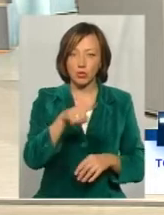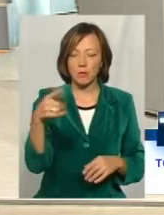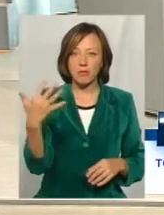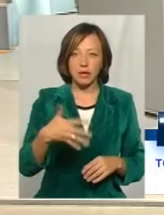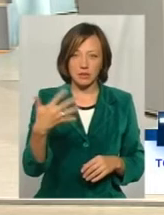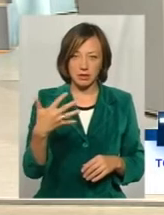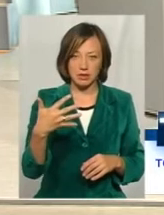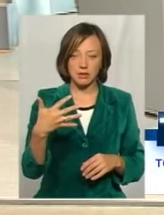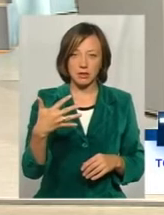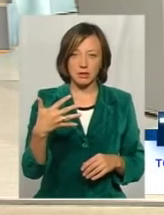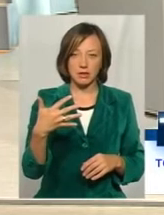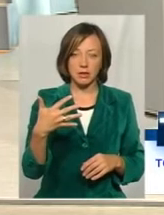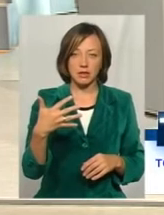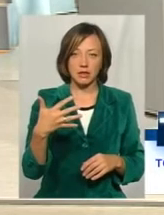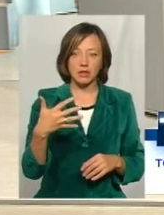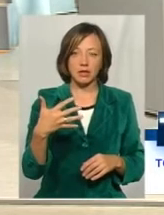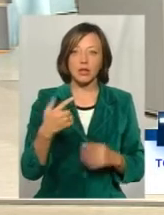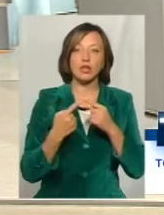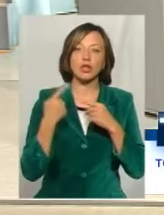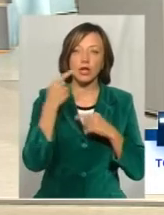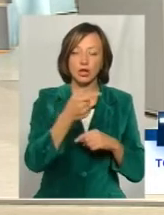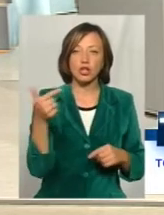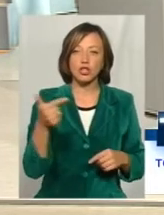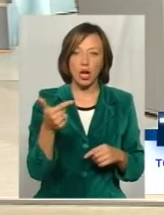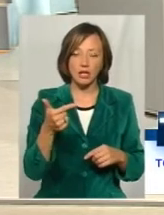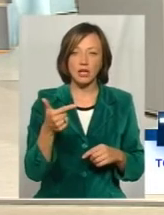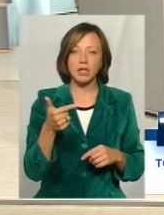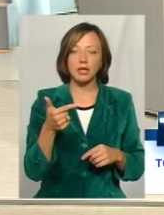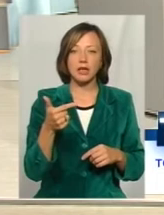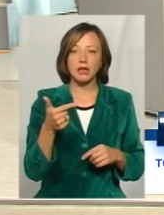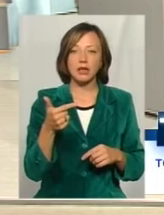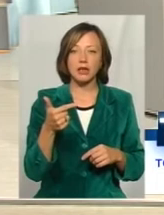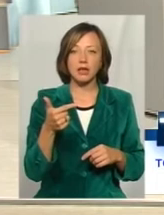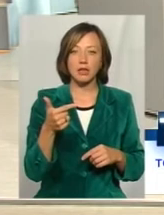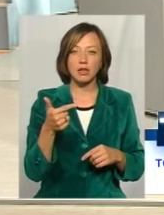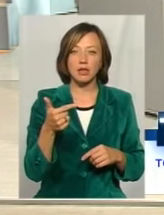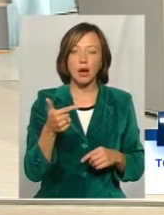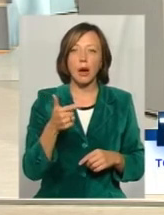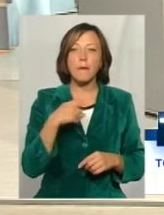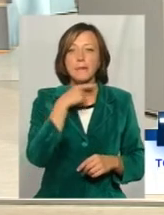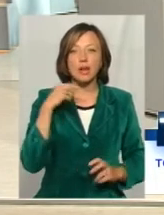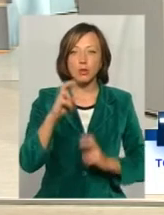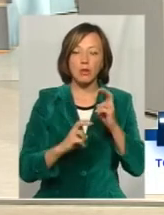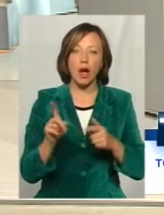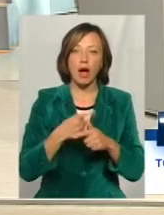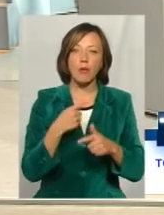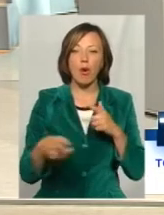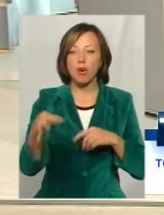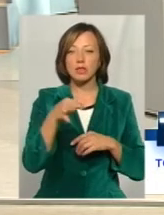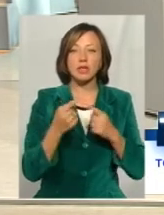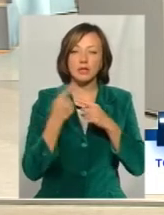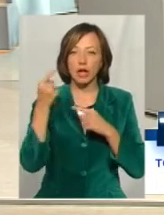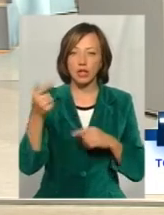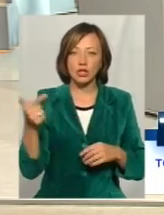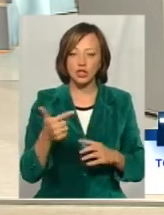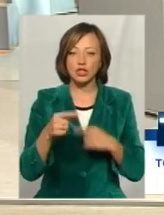ви кажете? Це далі гречани. Далі гречани зняти комбінат або озерна далі гречани. Це